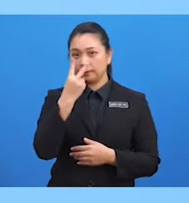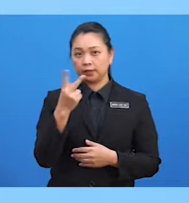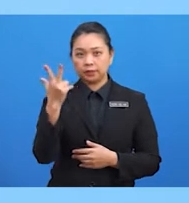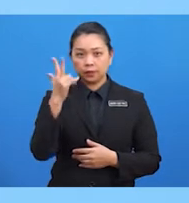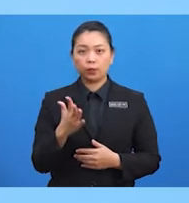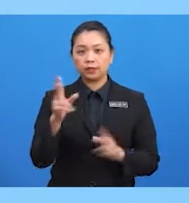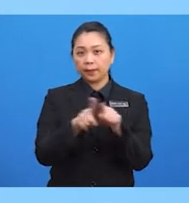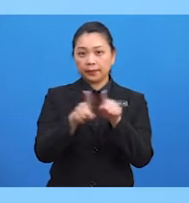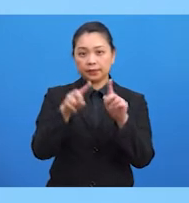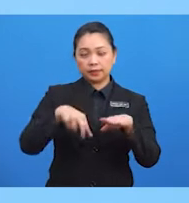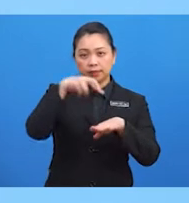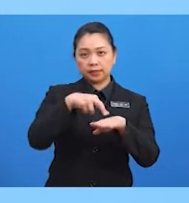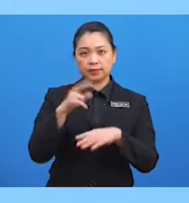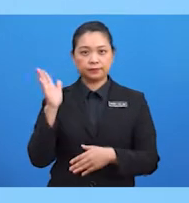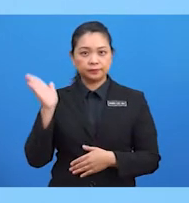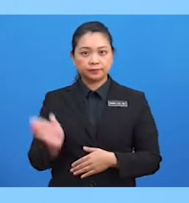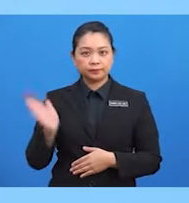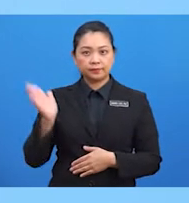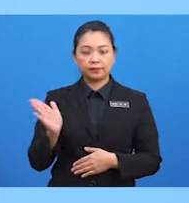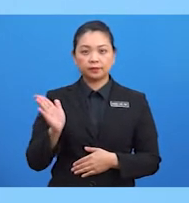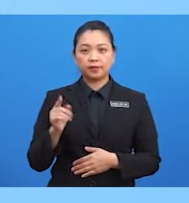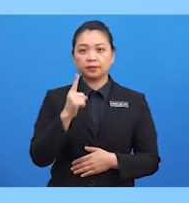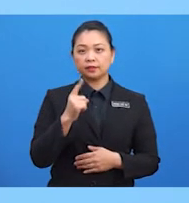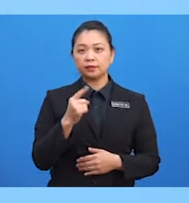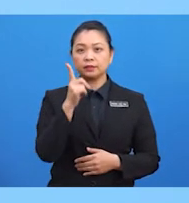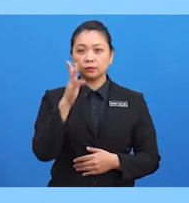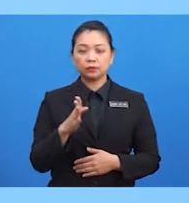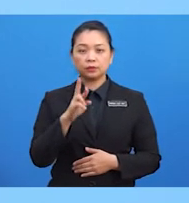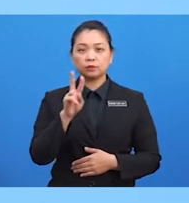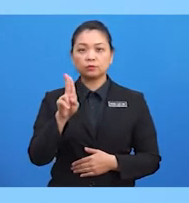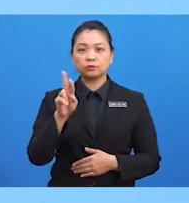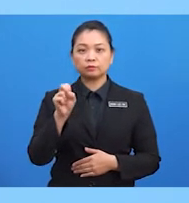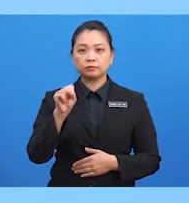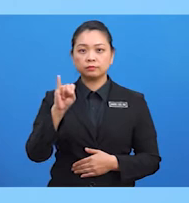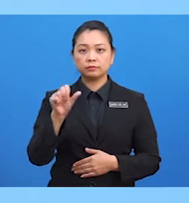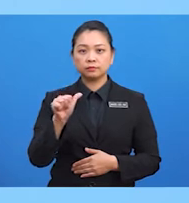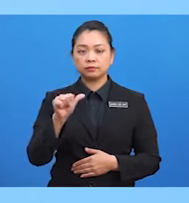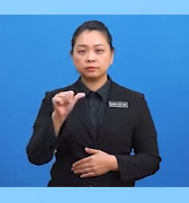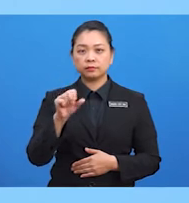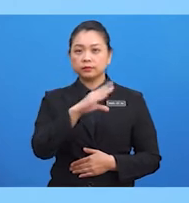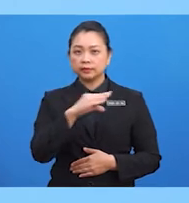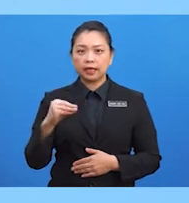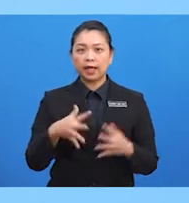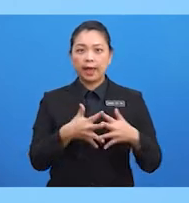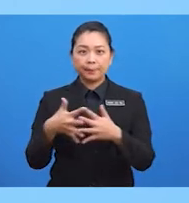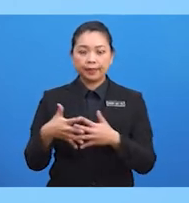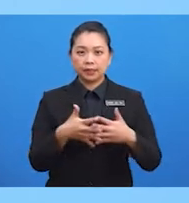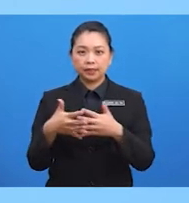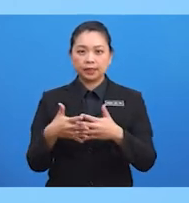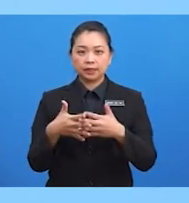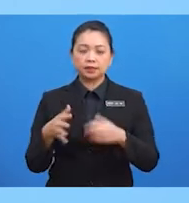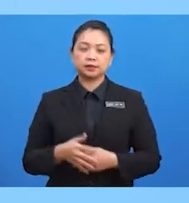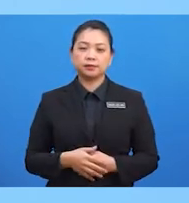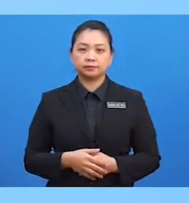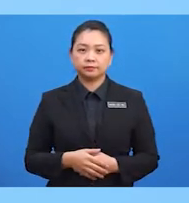iaitu angkasawan Rusia dan Peggy Whitson, angkasawan merangkap jurutera penerbangan